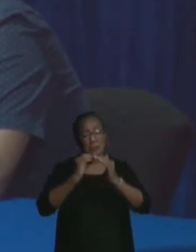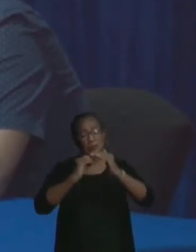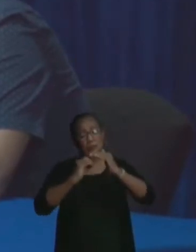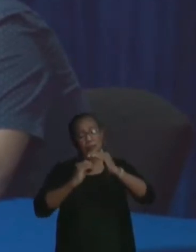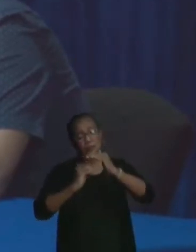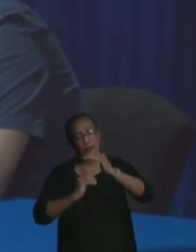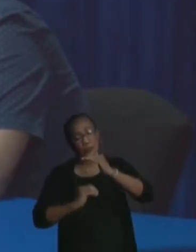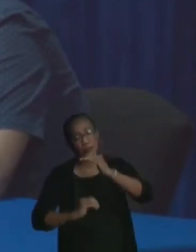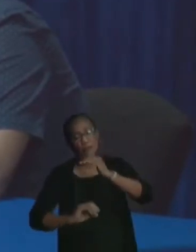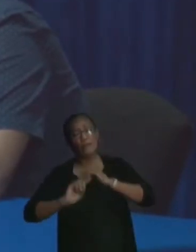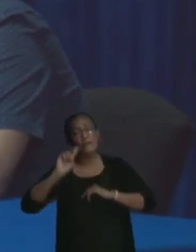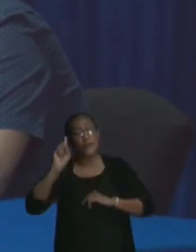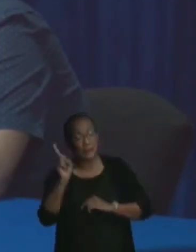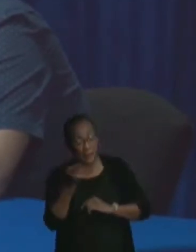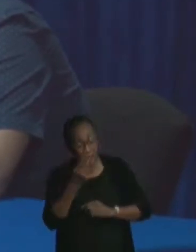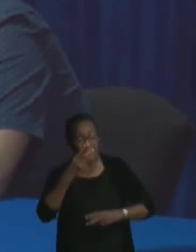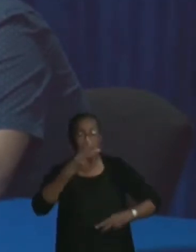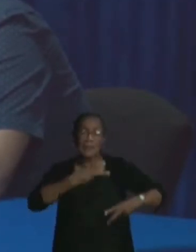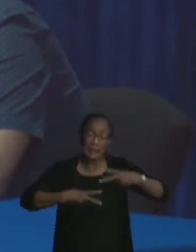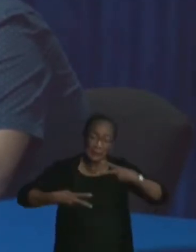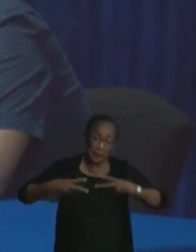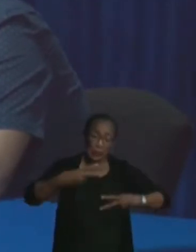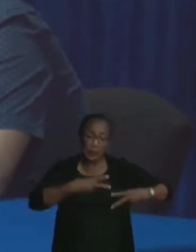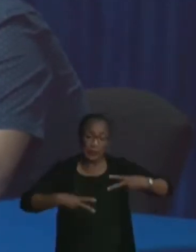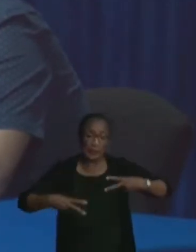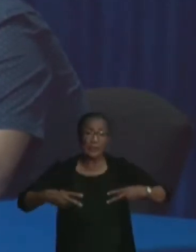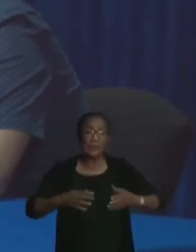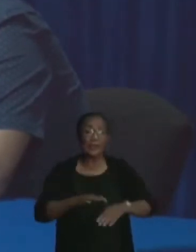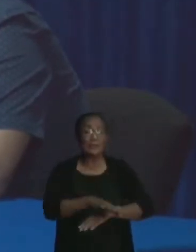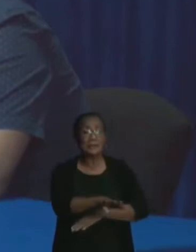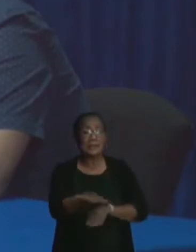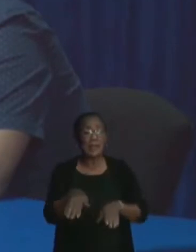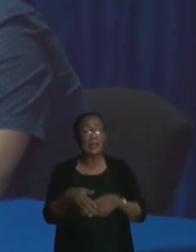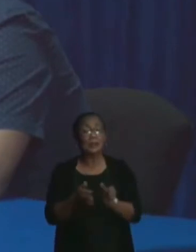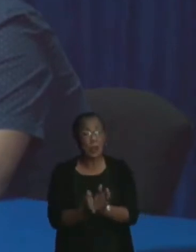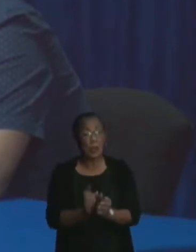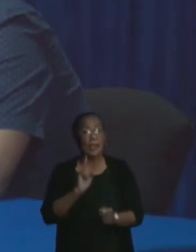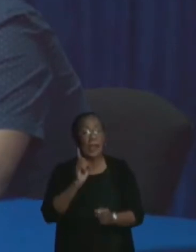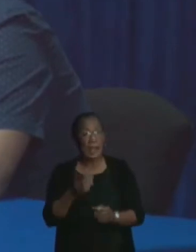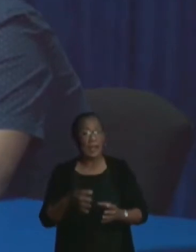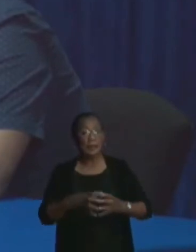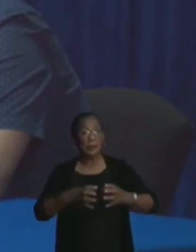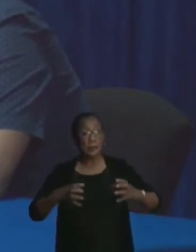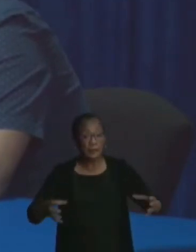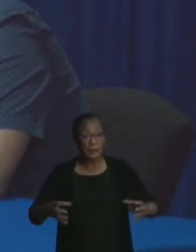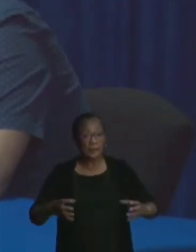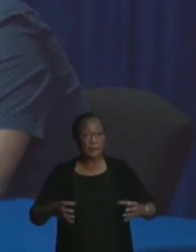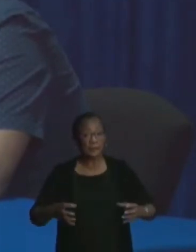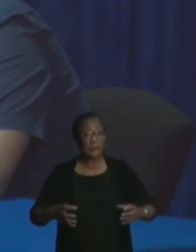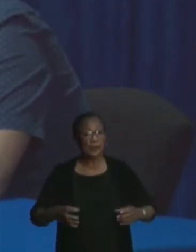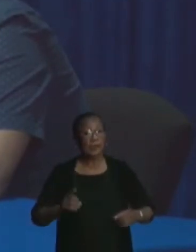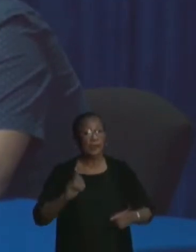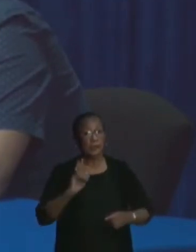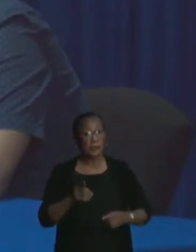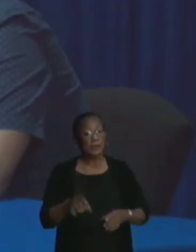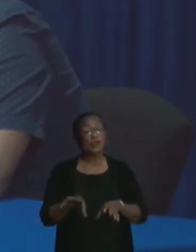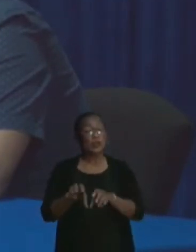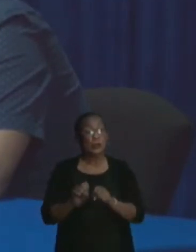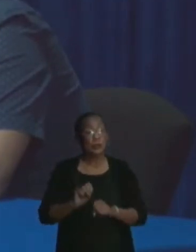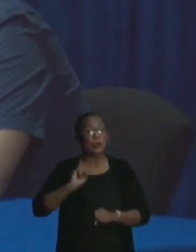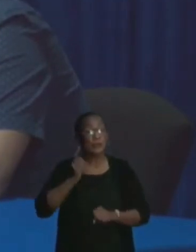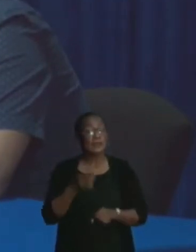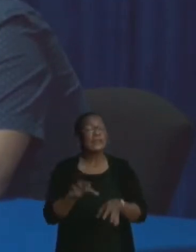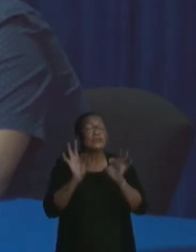bijvoorbeeld in de horecasector in de toerismesector en het bedrijven die indirect getroffen zijn omdat ze speciale maatregelen